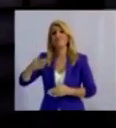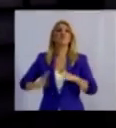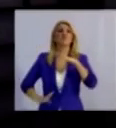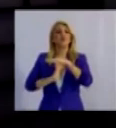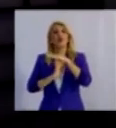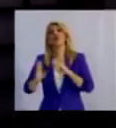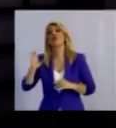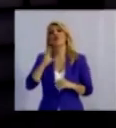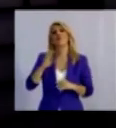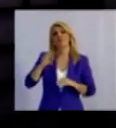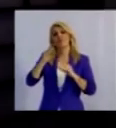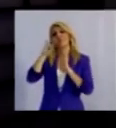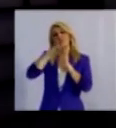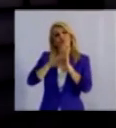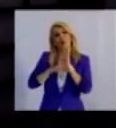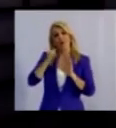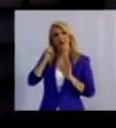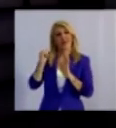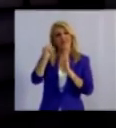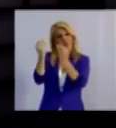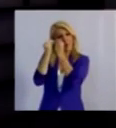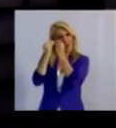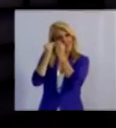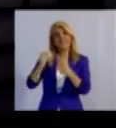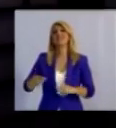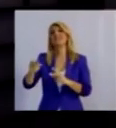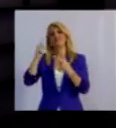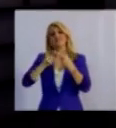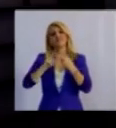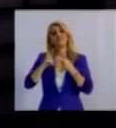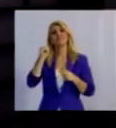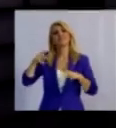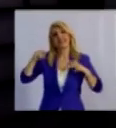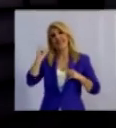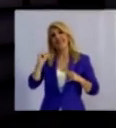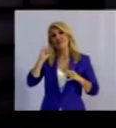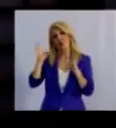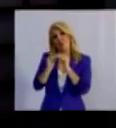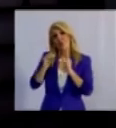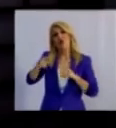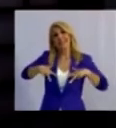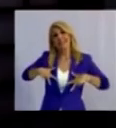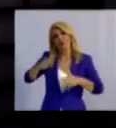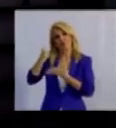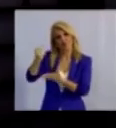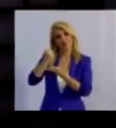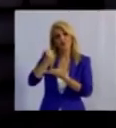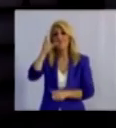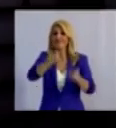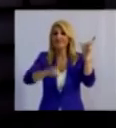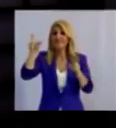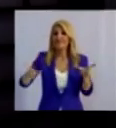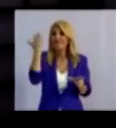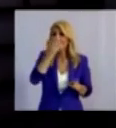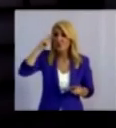ΙΚΙ, κυρίες και κύριοι Πριτάνοι, στελέχη εκπαίδευση, εκπαιδευτική, αγαπητοί φοιτητές, σπουδαστές, μαθητές, κυρίες και κύριοι.